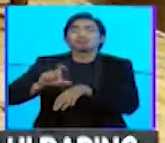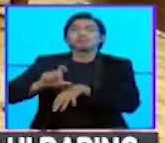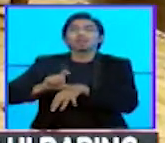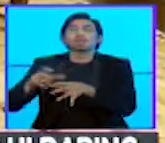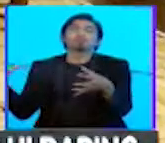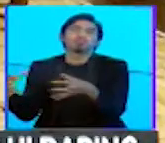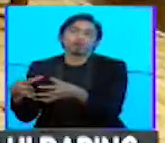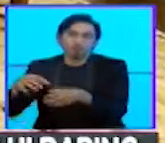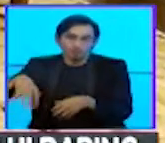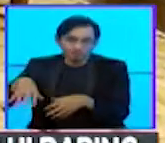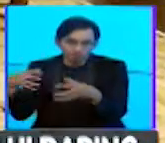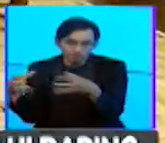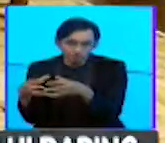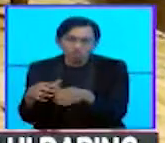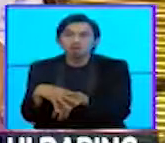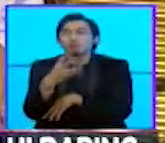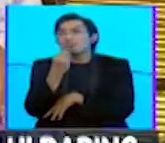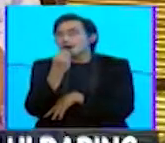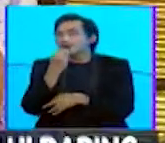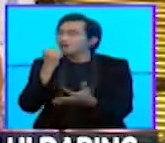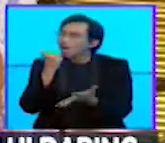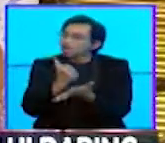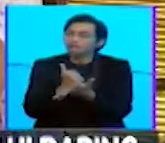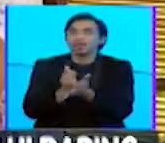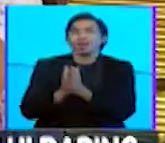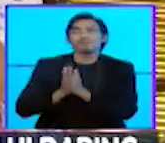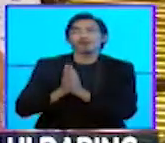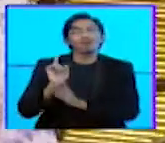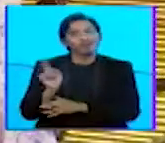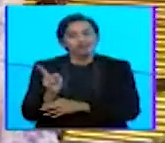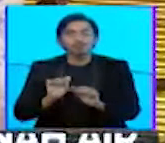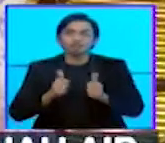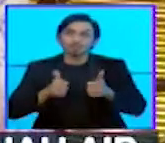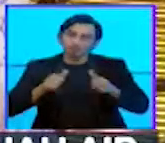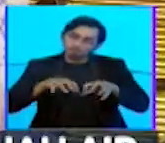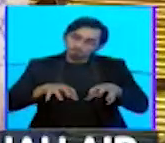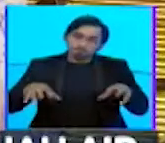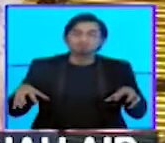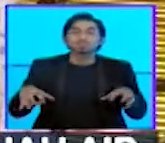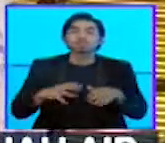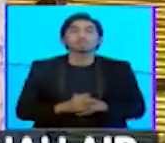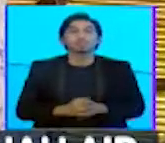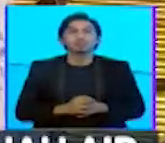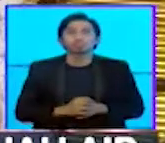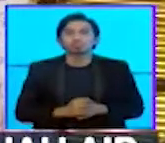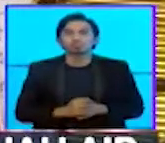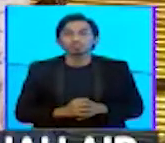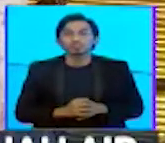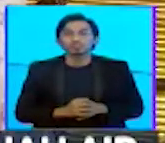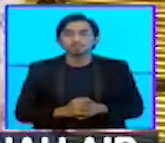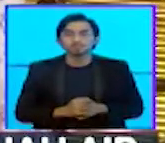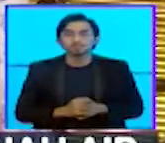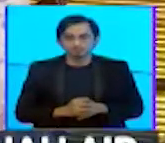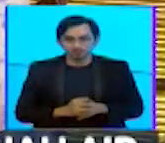dengan makanan khas Lebaran. Makanan khas Lebaran. Nah, ada tradisi yang memang biasanya dilakukan masyarakat kita